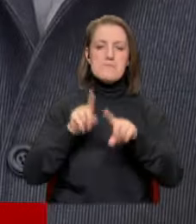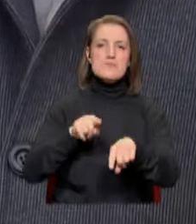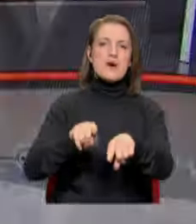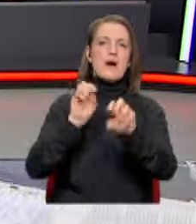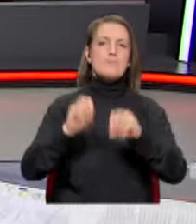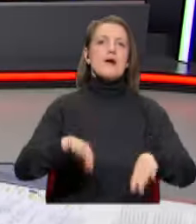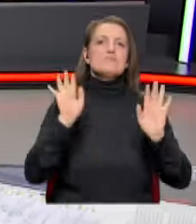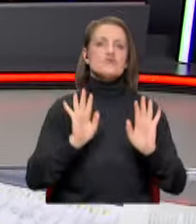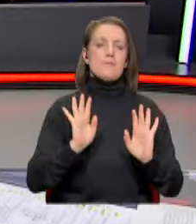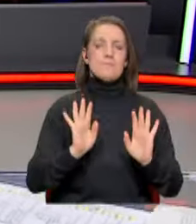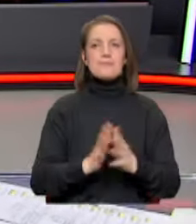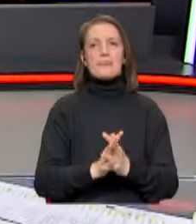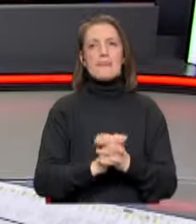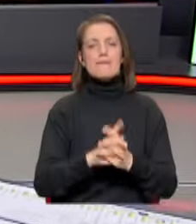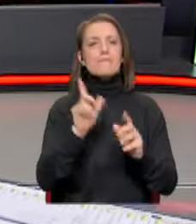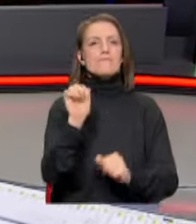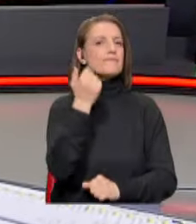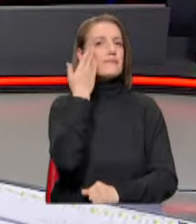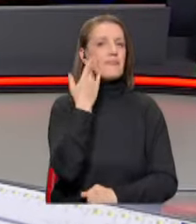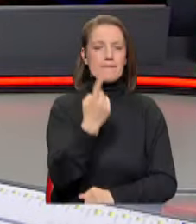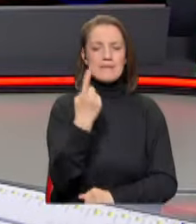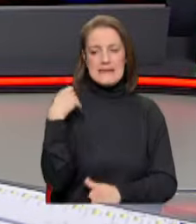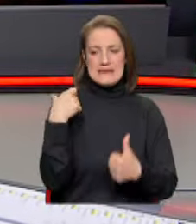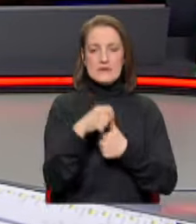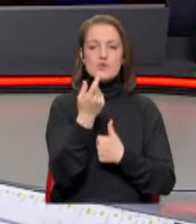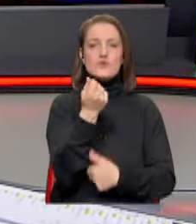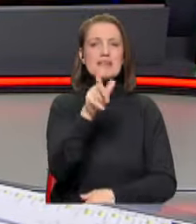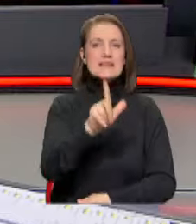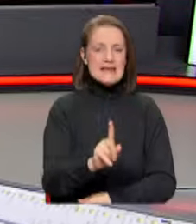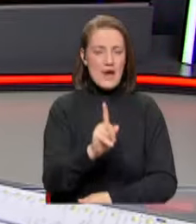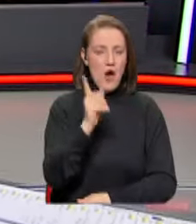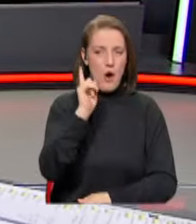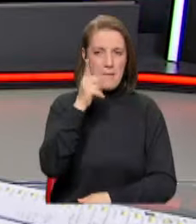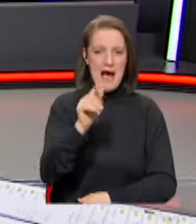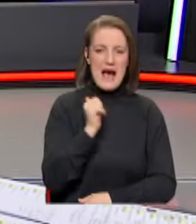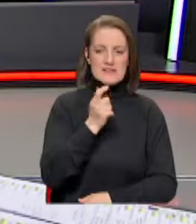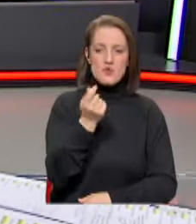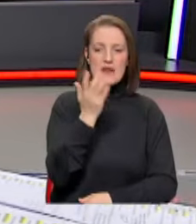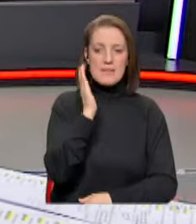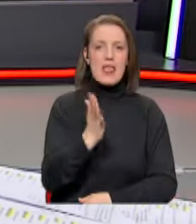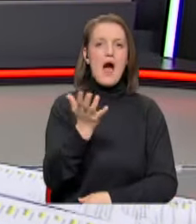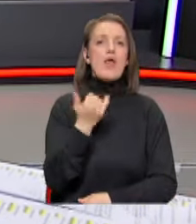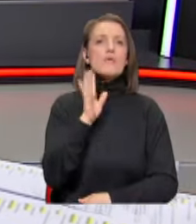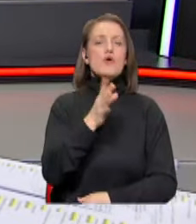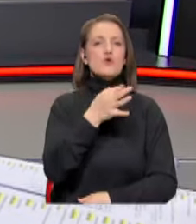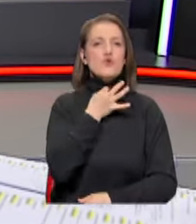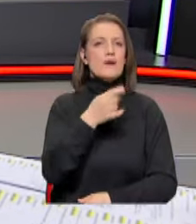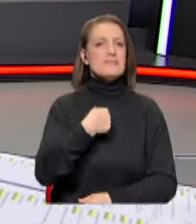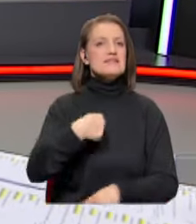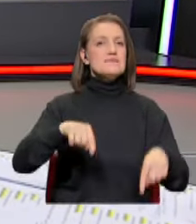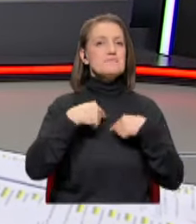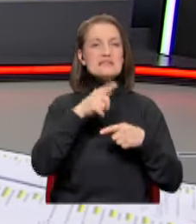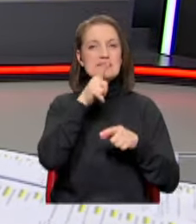bırakmayacağım Efendim kıymetli izleyicilerimiz yine ücretli öğretmenler asgari ücret bile alamıyor lütfen sesimizi duyurun